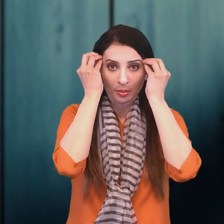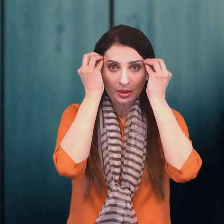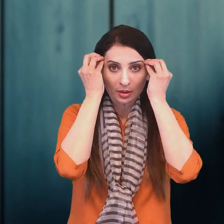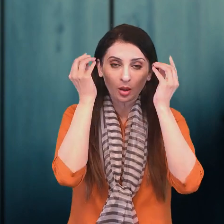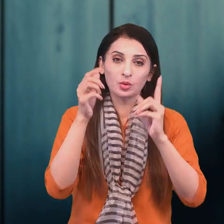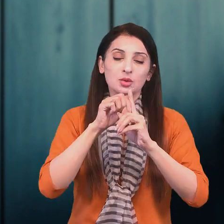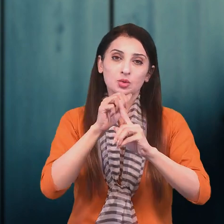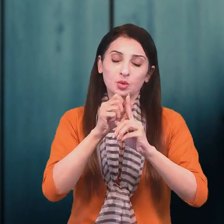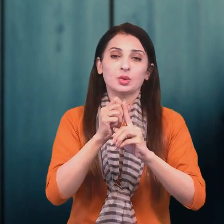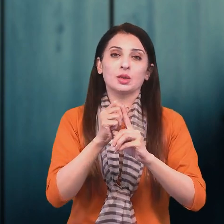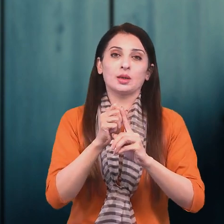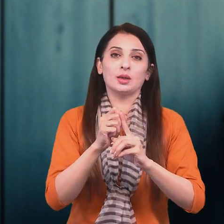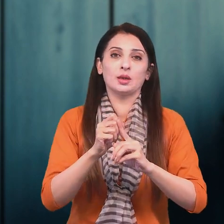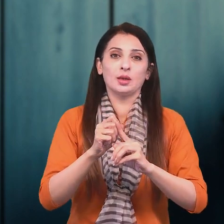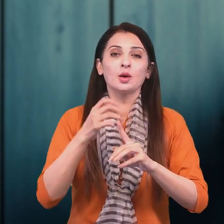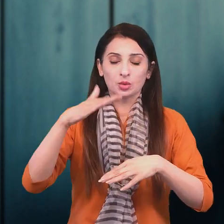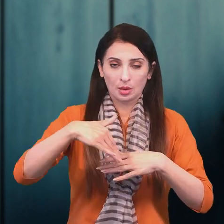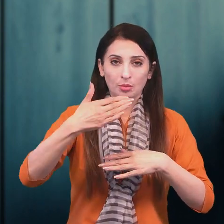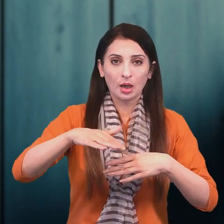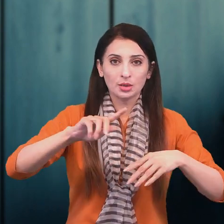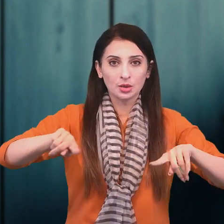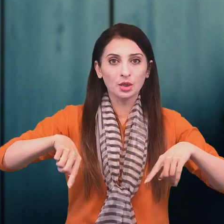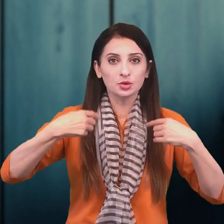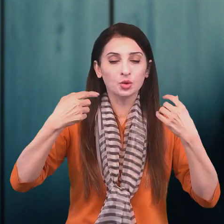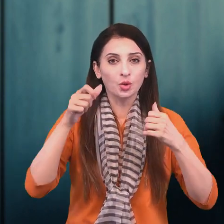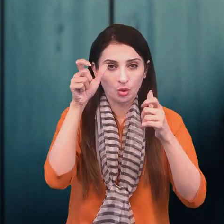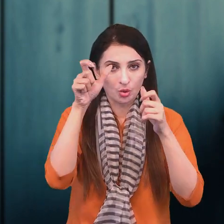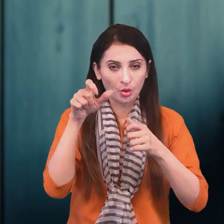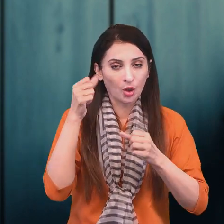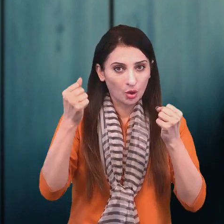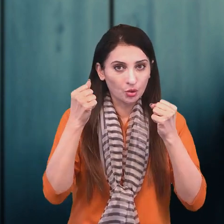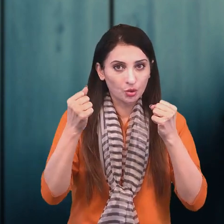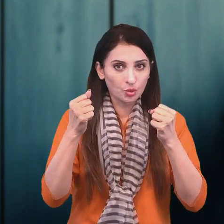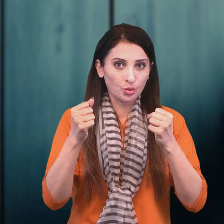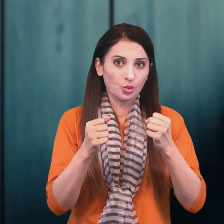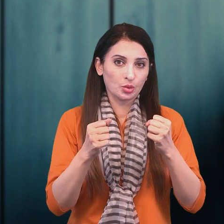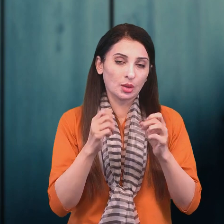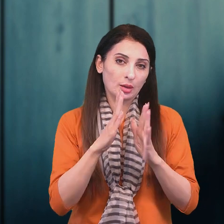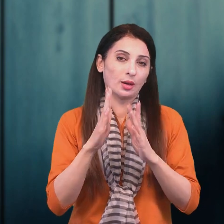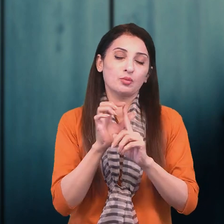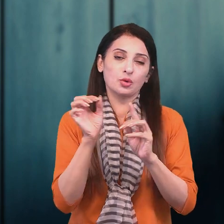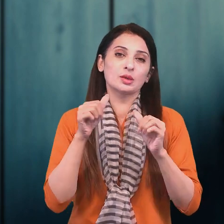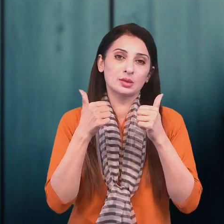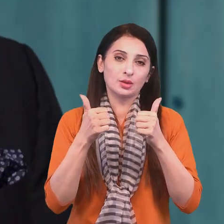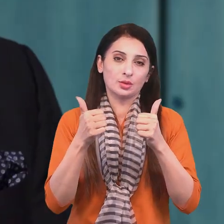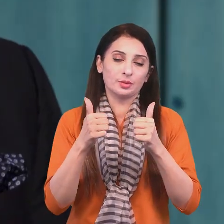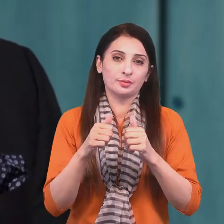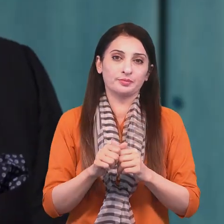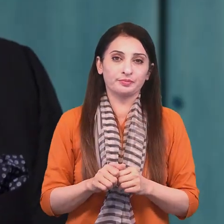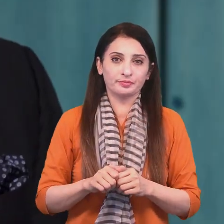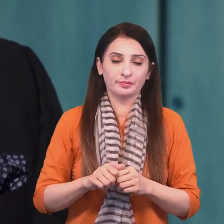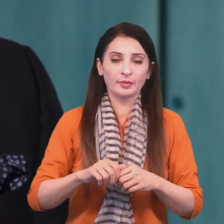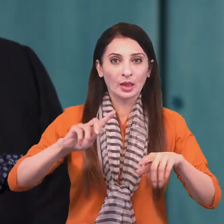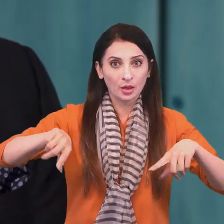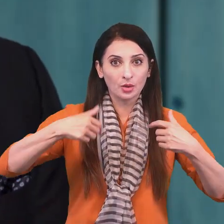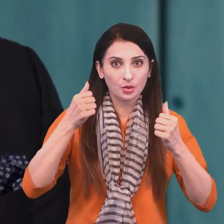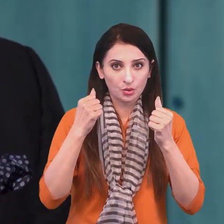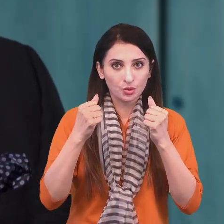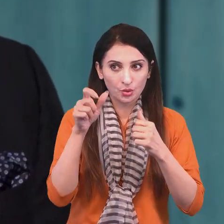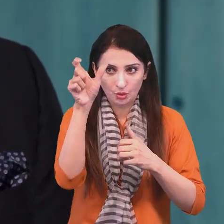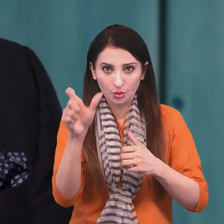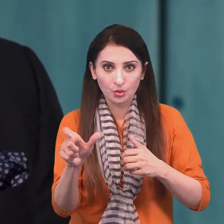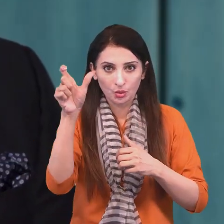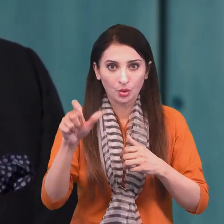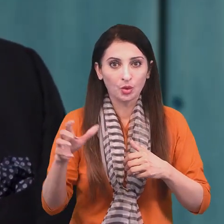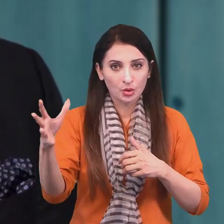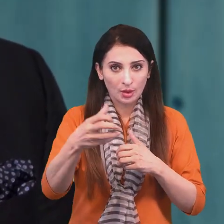چیزوں پر اپوائنٹ نہیں کریں گے، تب تک یوتھ افیئر ہمارا جو پاکستان میں ایک سوالیہ نشان رہے گا۔ یوتھ کو ان کے رائٹس